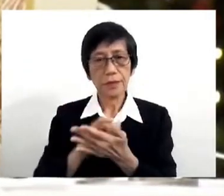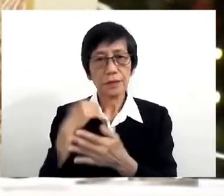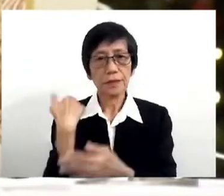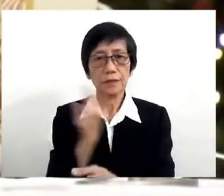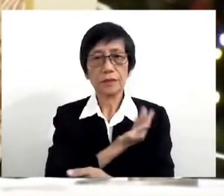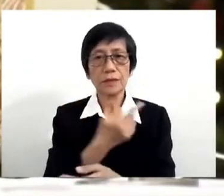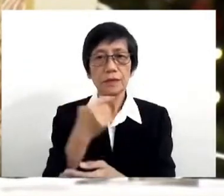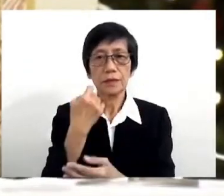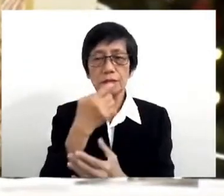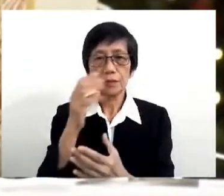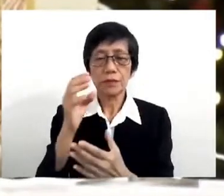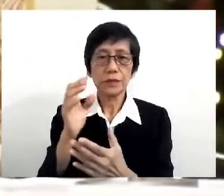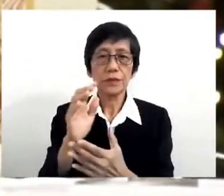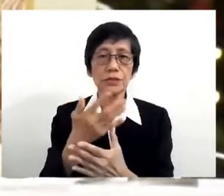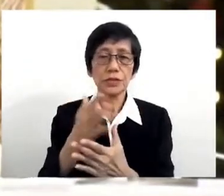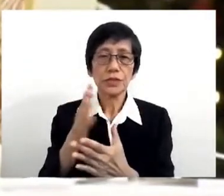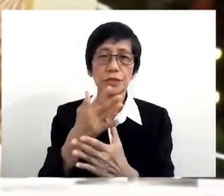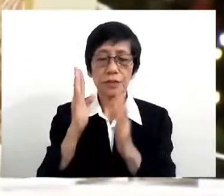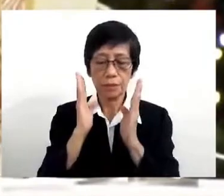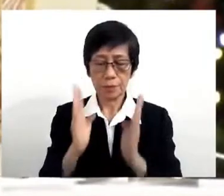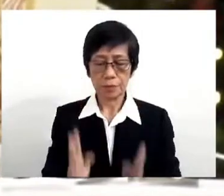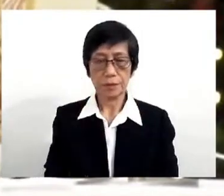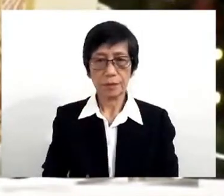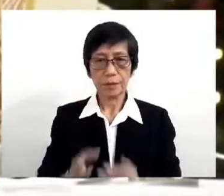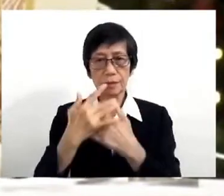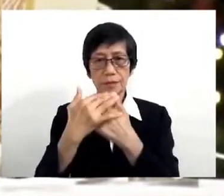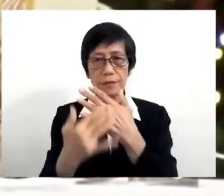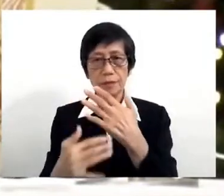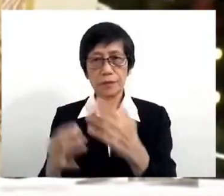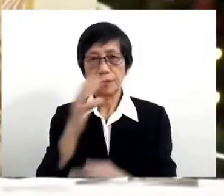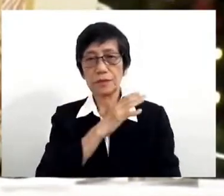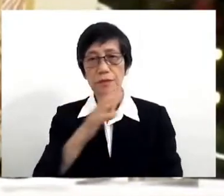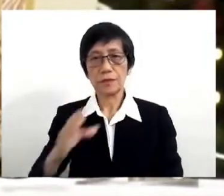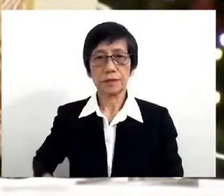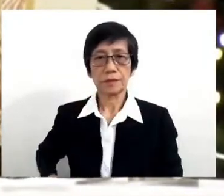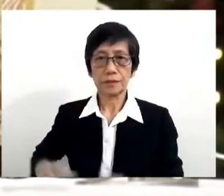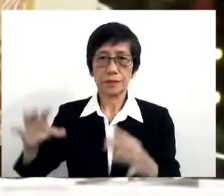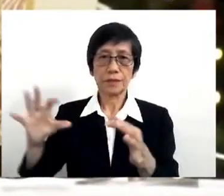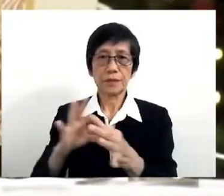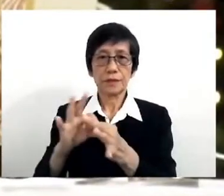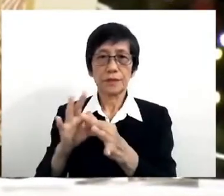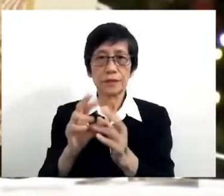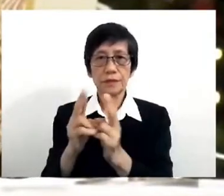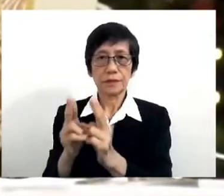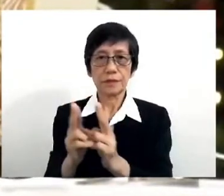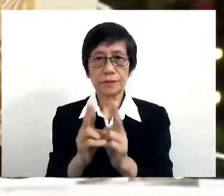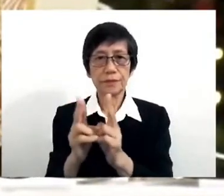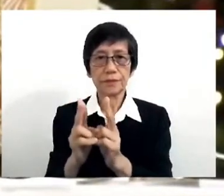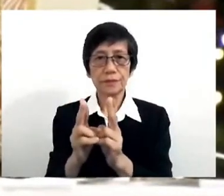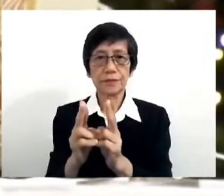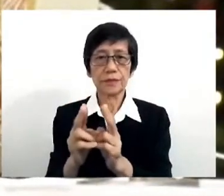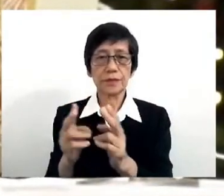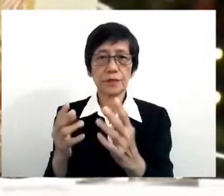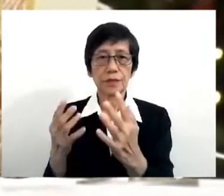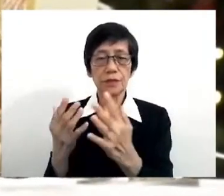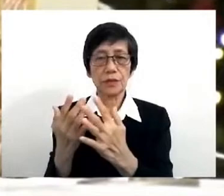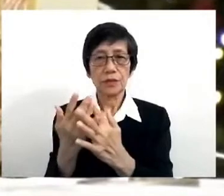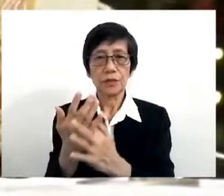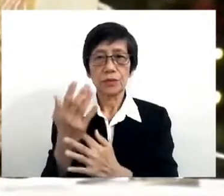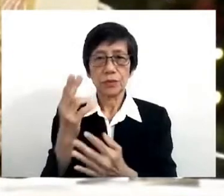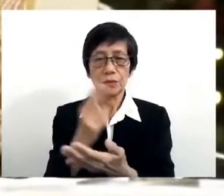magsasalo-salo sa katawan at dugo ni Kristo ay mabuklod sa pagkakaisa sa pamamagitan ng